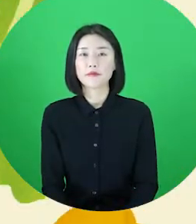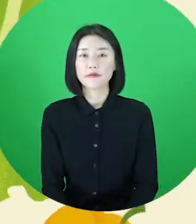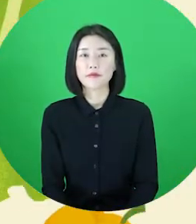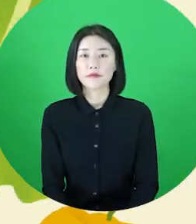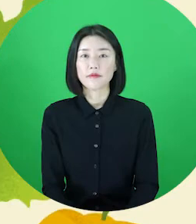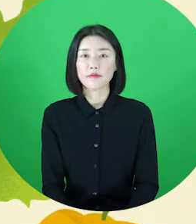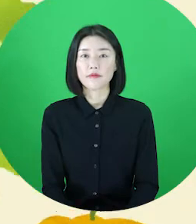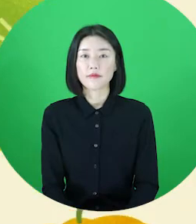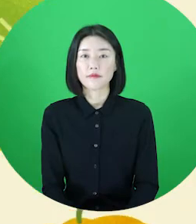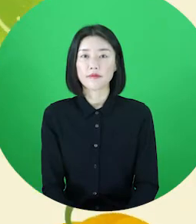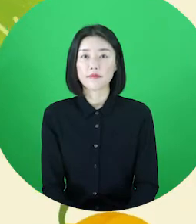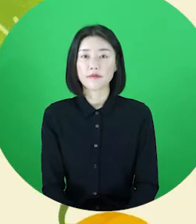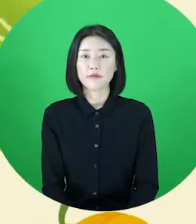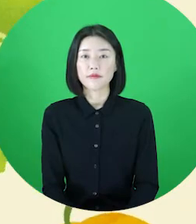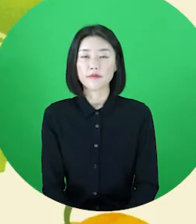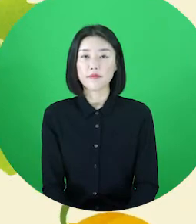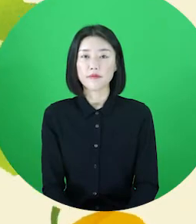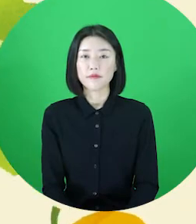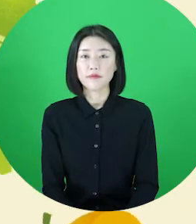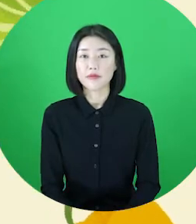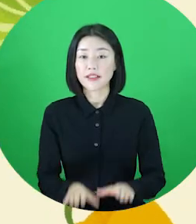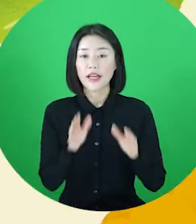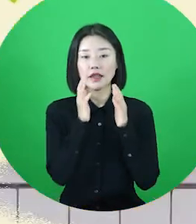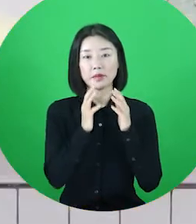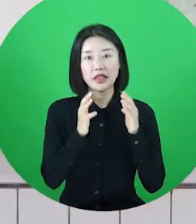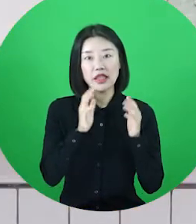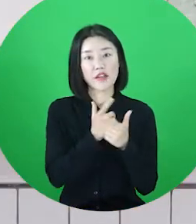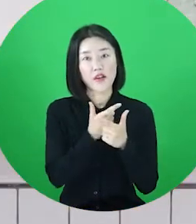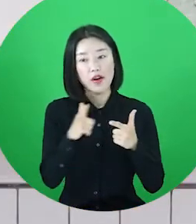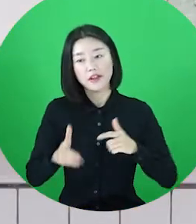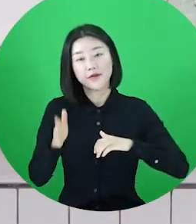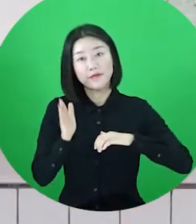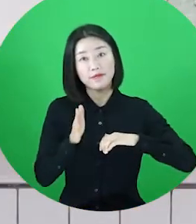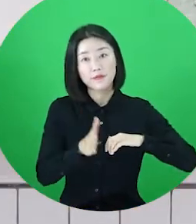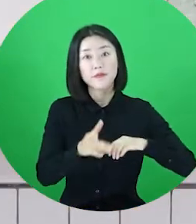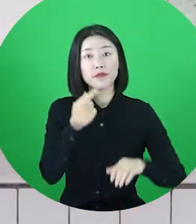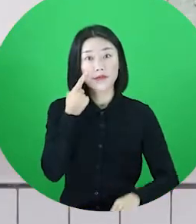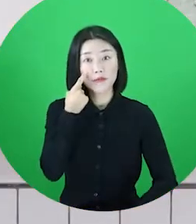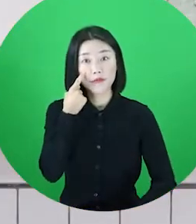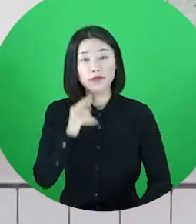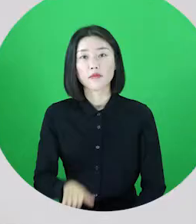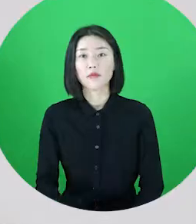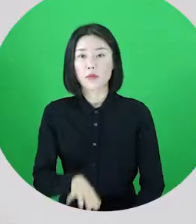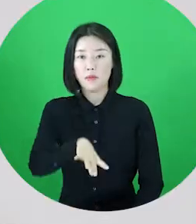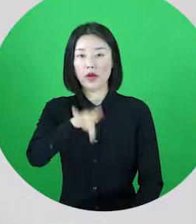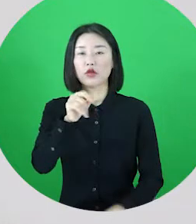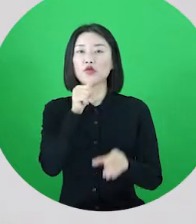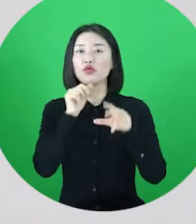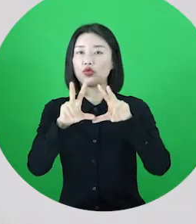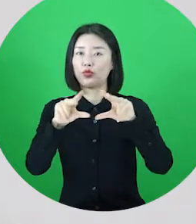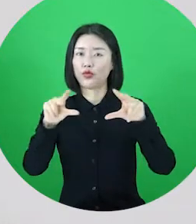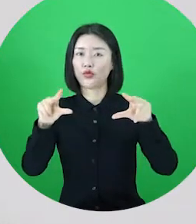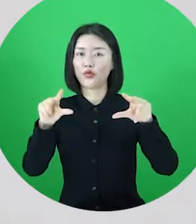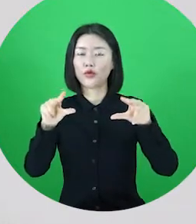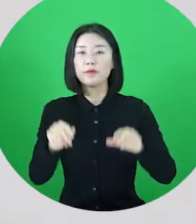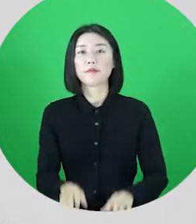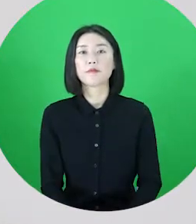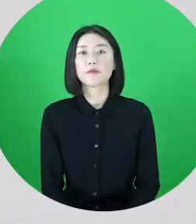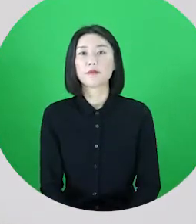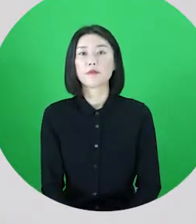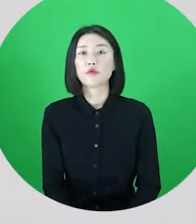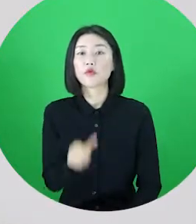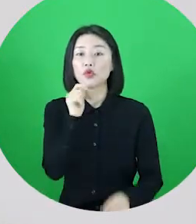2단계 재료 썰기. 이제 재료를 썰어줄 거예요. 이 두부를 썰어줄